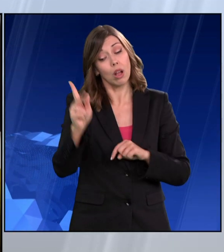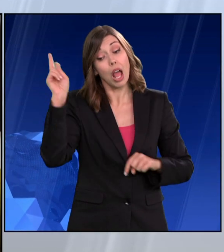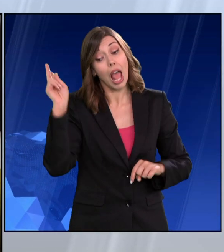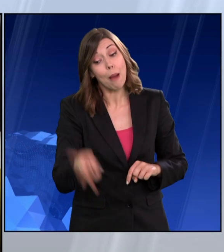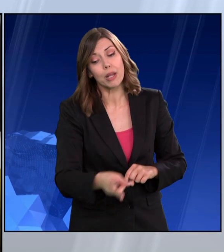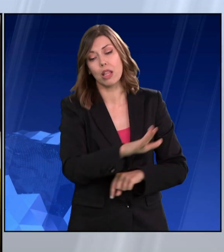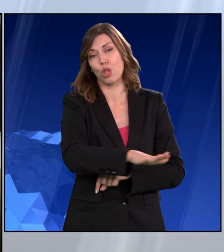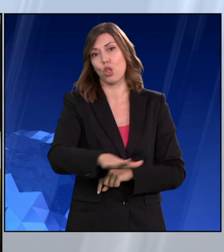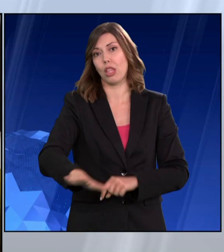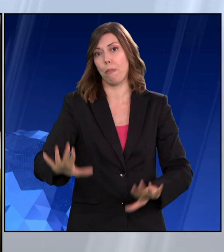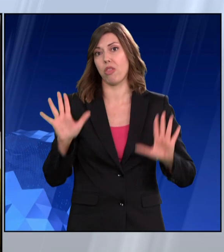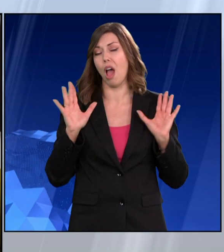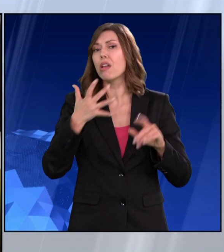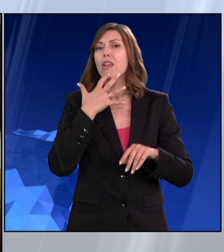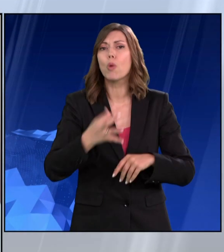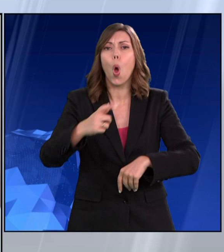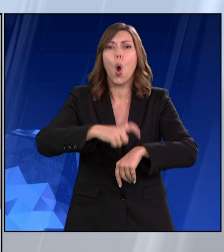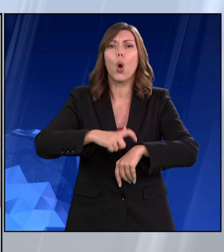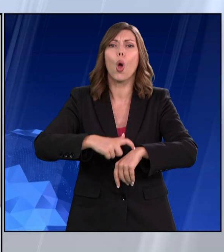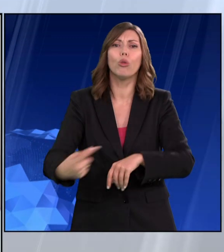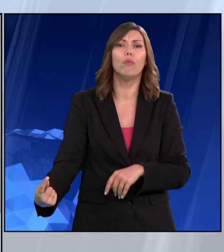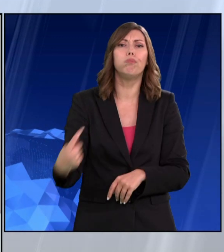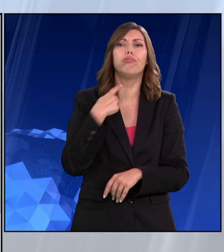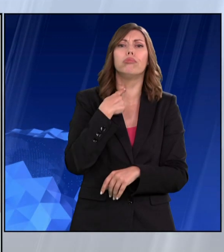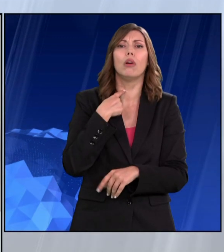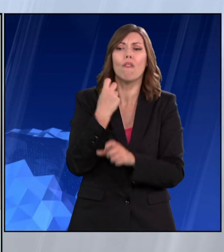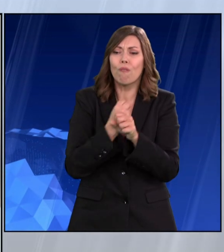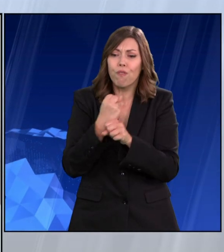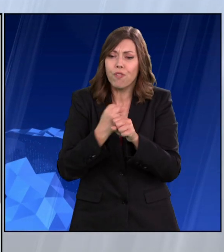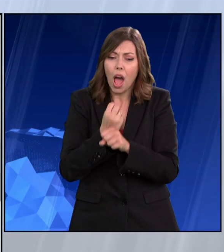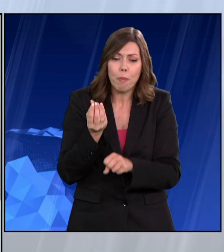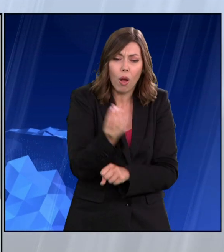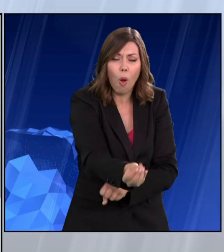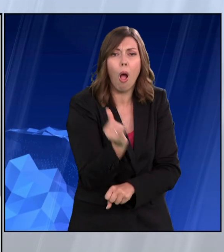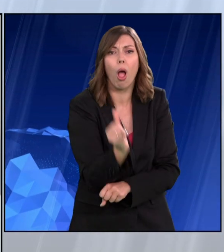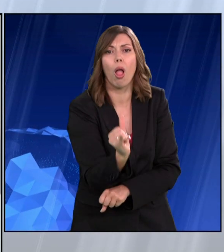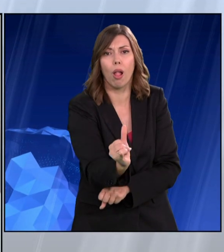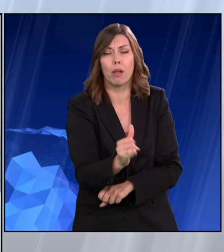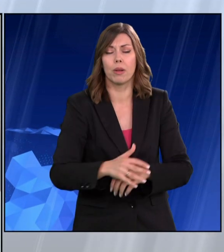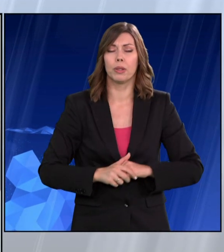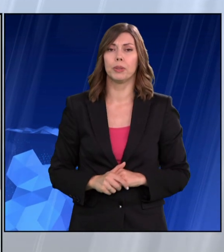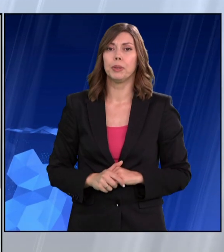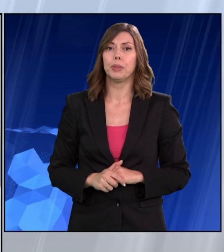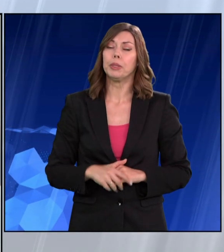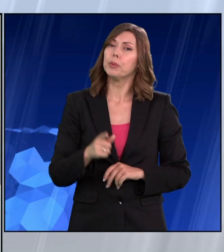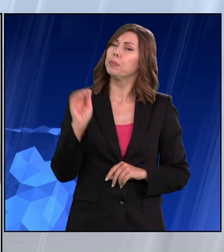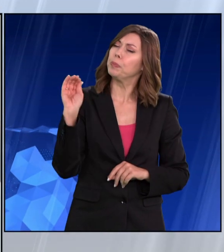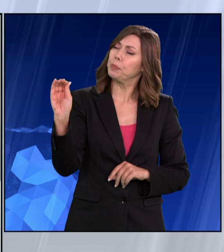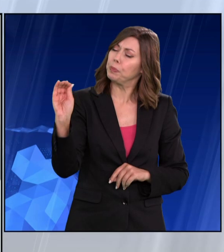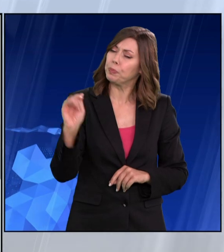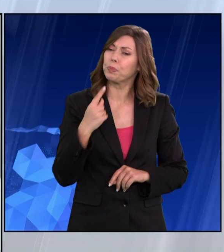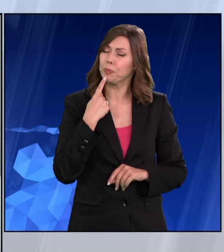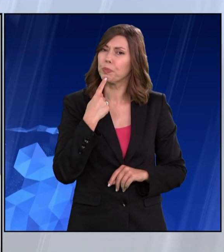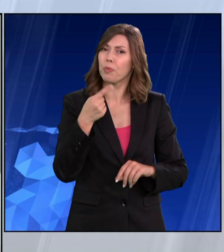τους να χάσουν πολύτιμο χρόνο για τη θεραπεία τους. Μάλιστα, γιατρέ, όπως μας είπατε, ο στρεπτόκοκκος μολύνει κυρίως